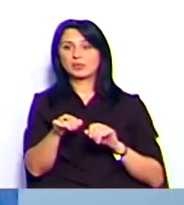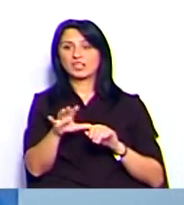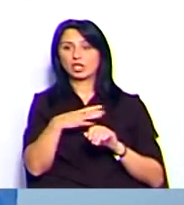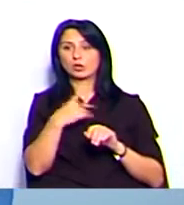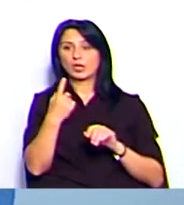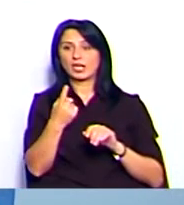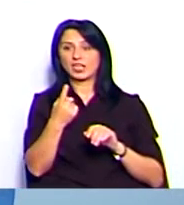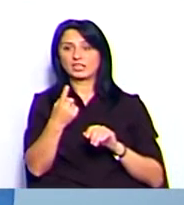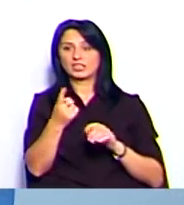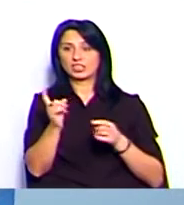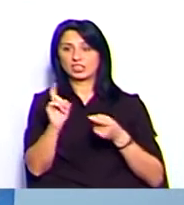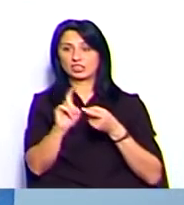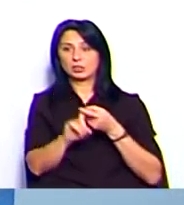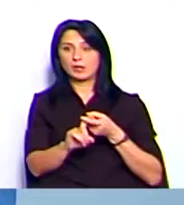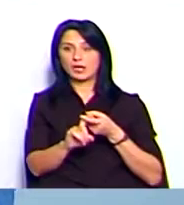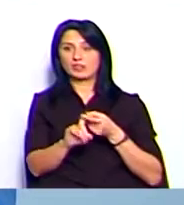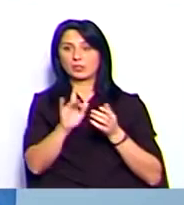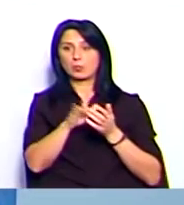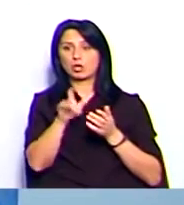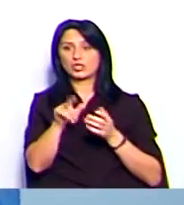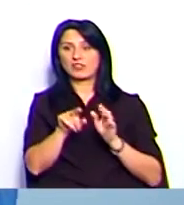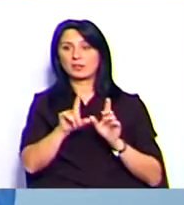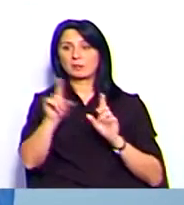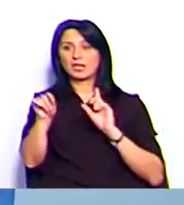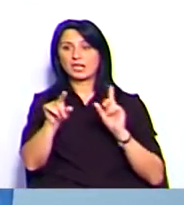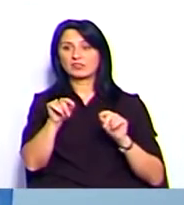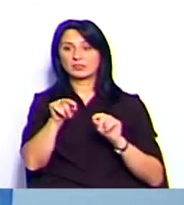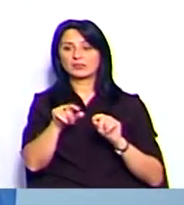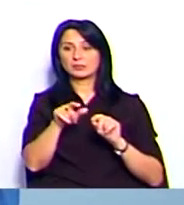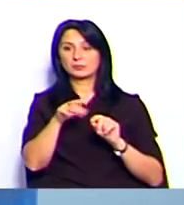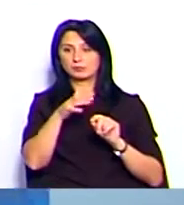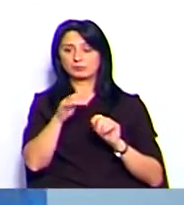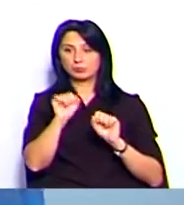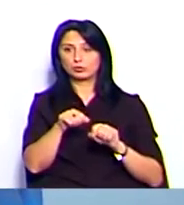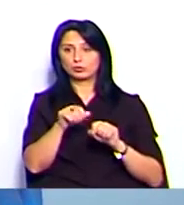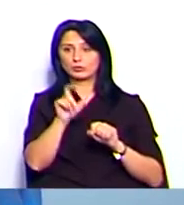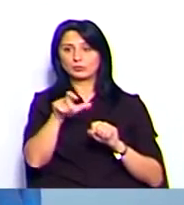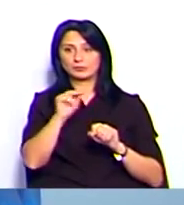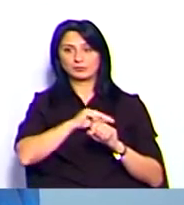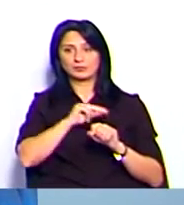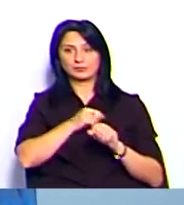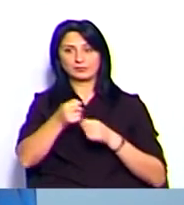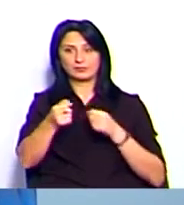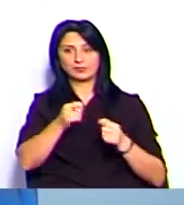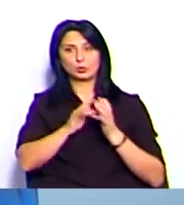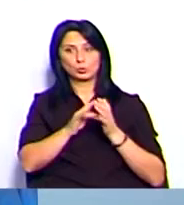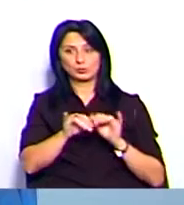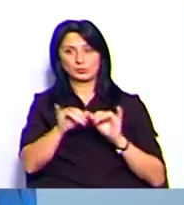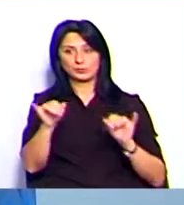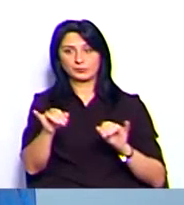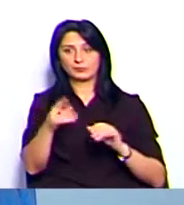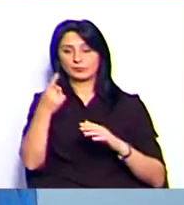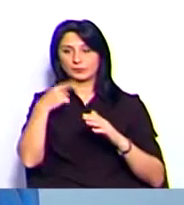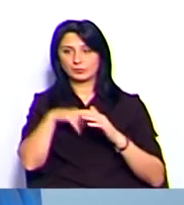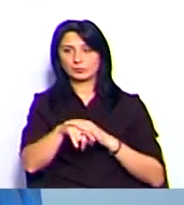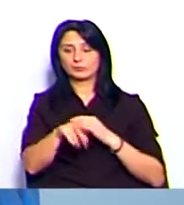იყოს ერთი შემაკავებელი იმ მოსახლეობის მიგრაციისა, რამე თუ იქ შეიძლება მაქსიმალურად მეტი ადამიანი დასაქმდეს.